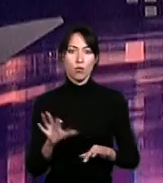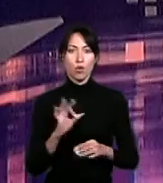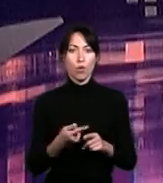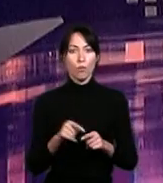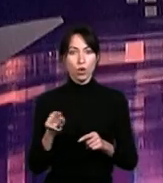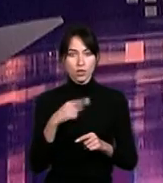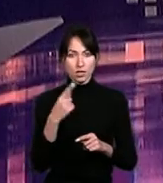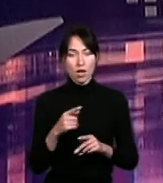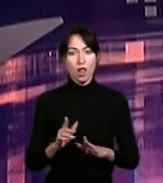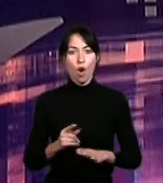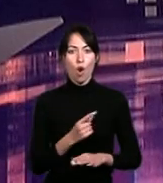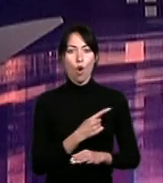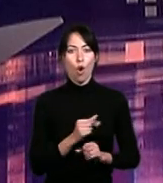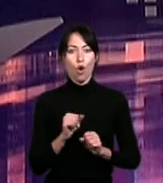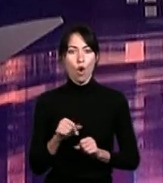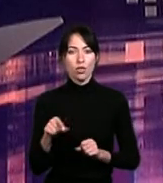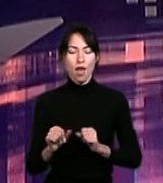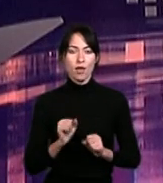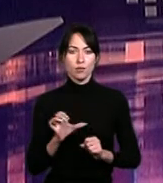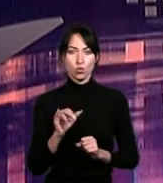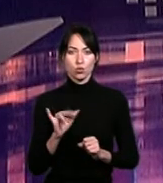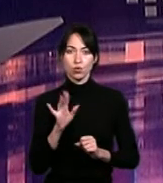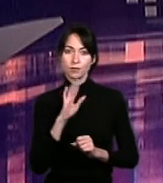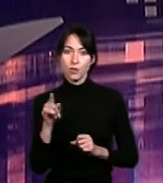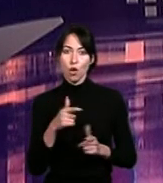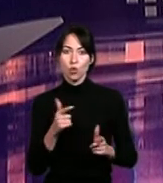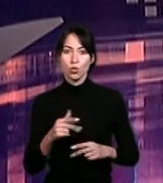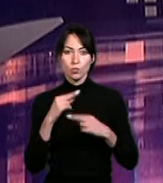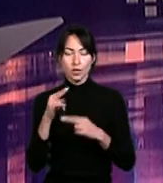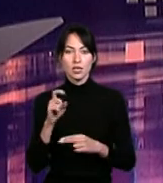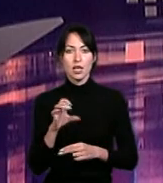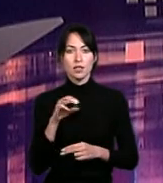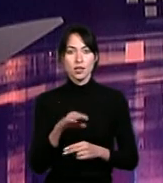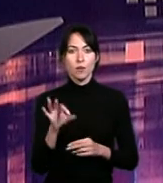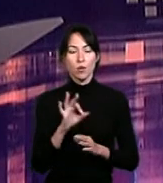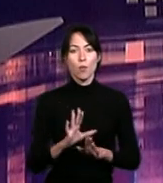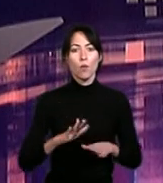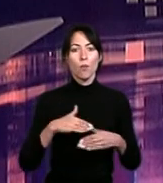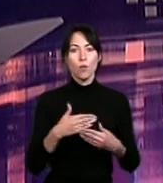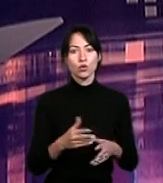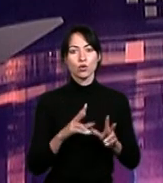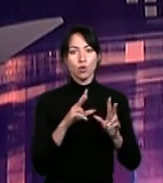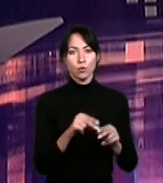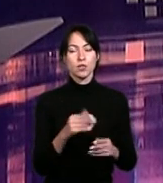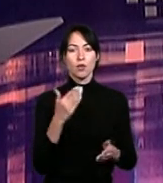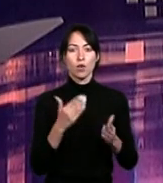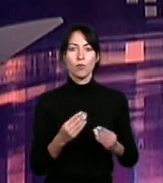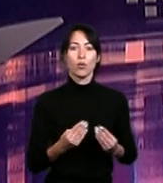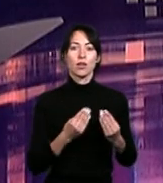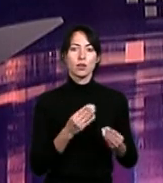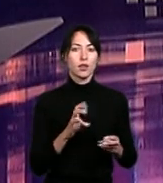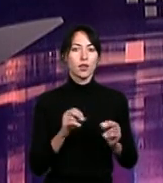це сказала охорона адмінсуду. Посадовиці готують підозру за статтею про пропозицію, обіцянку або